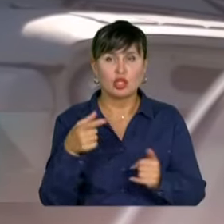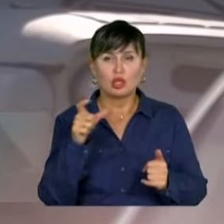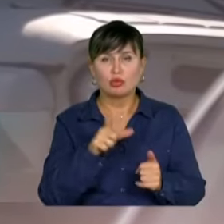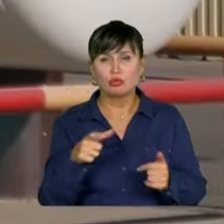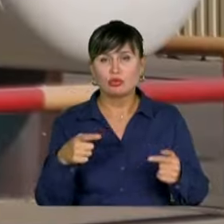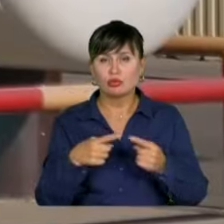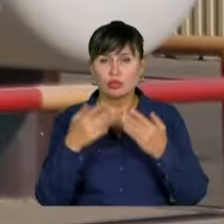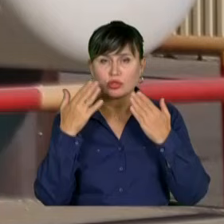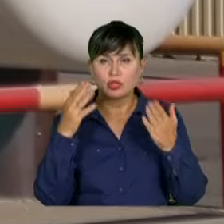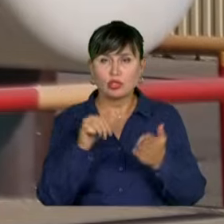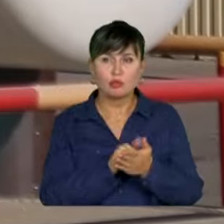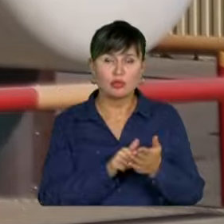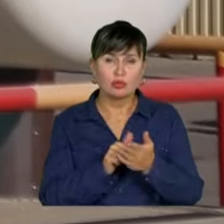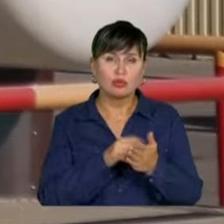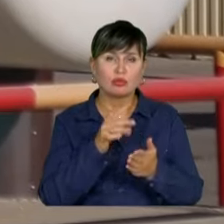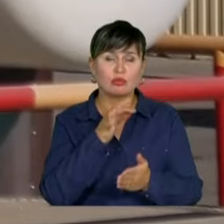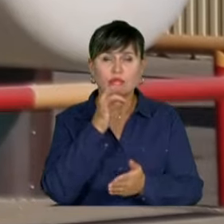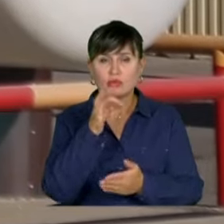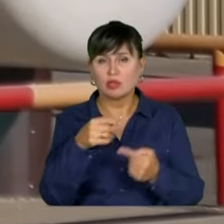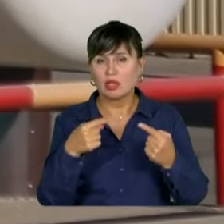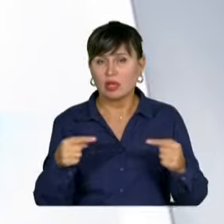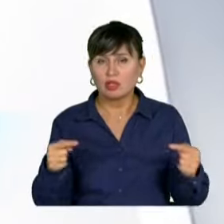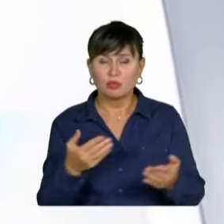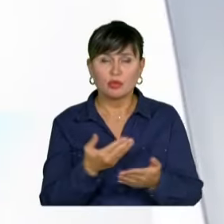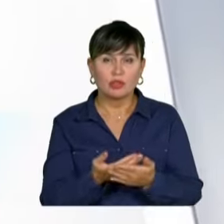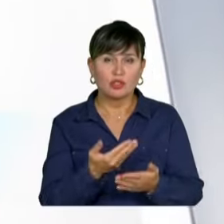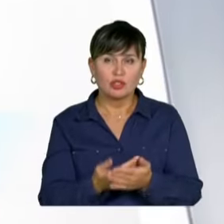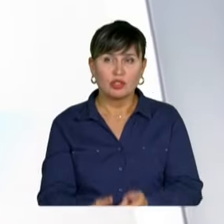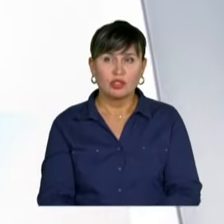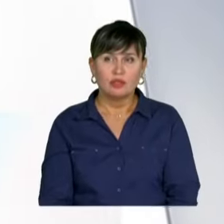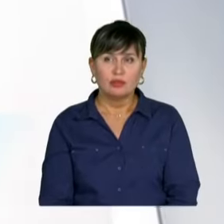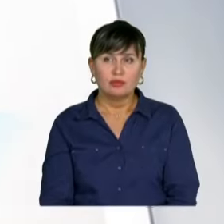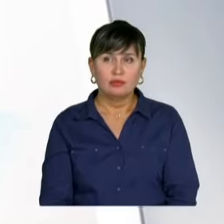знают причины, но высказывают разные предположения.